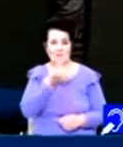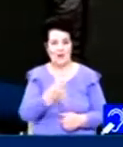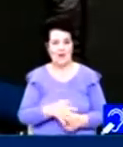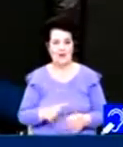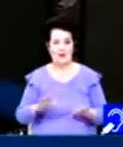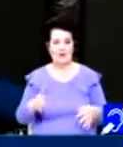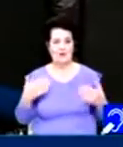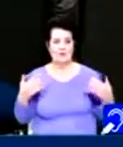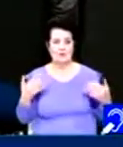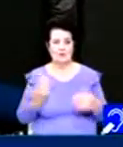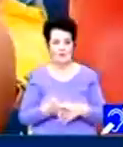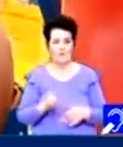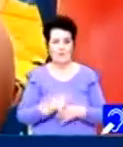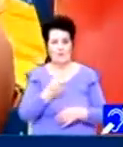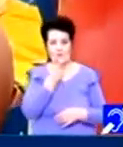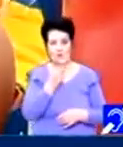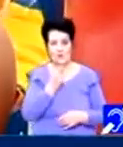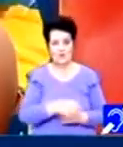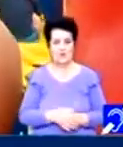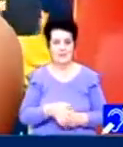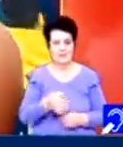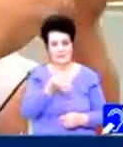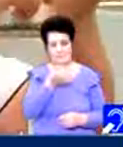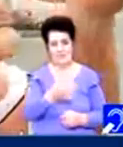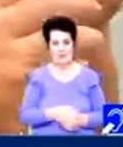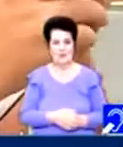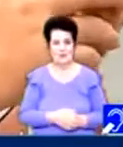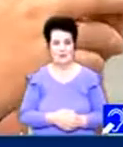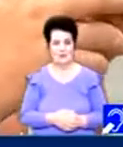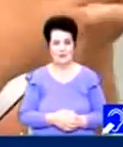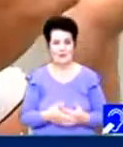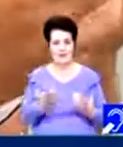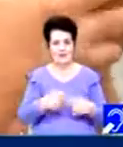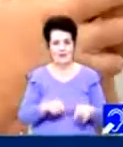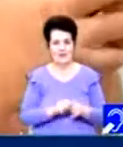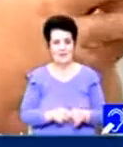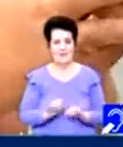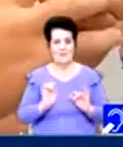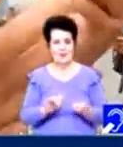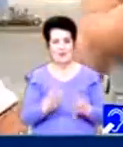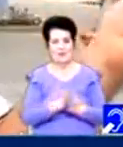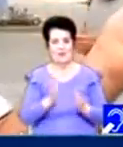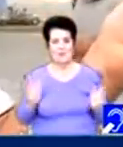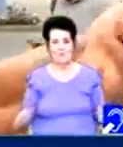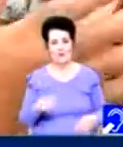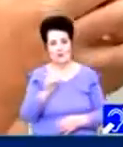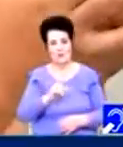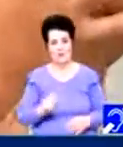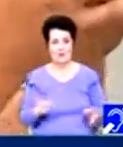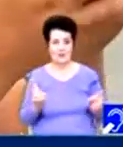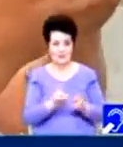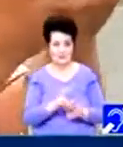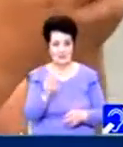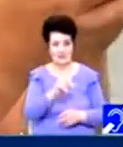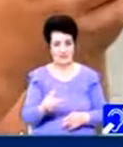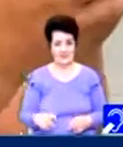loc de odihnă, foarte frumos, foarte plăcut. Și pășeași și bolși tăchii meroprietii, bă, și obdete, lui bă, de встречаться, где